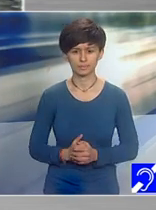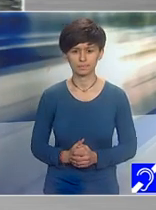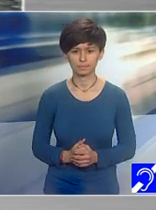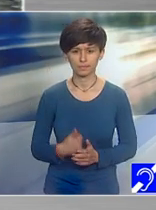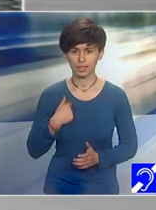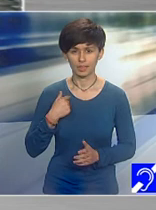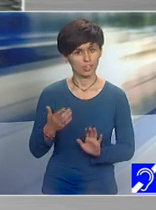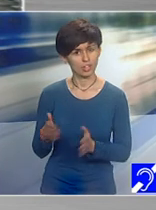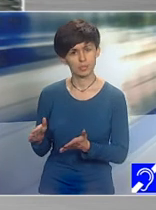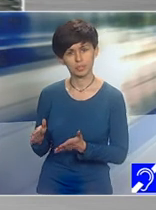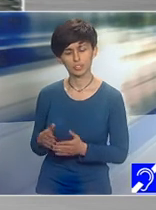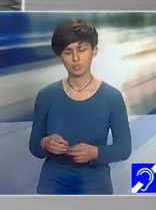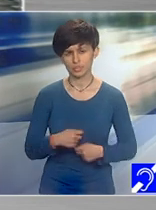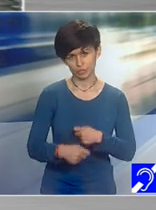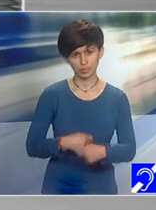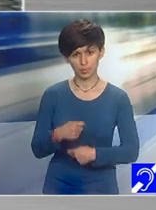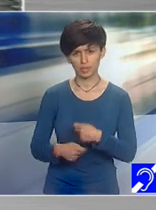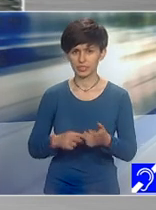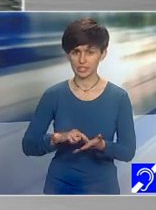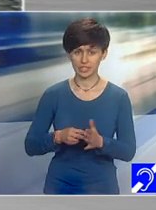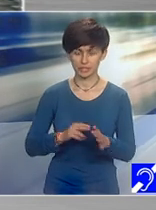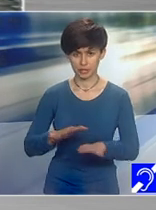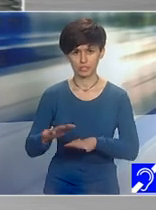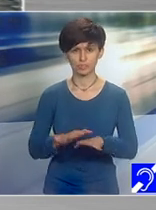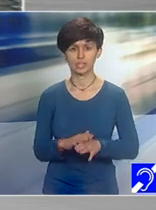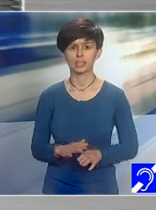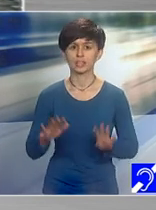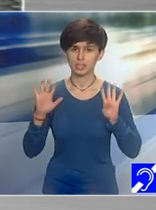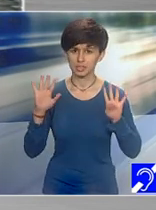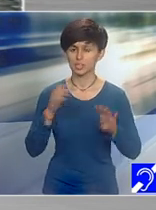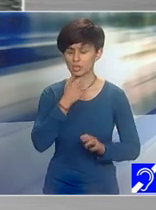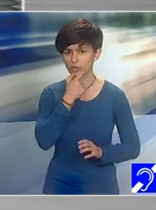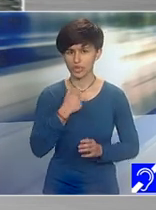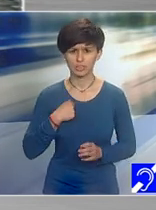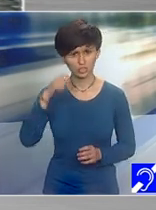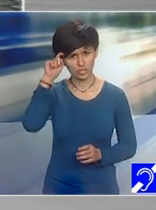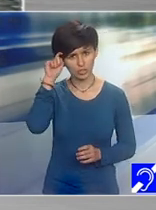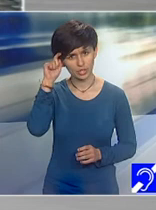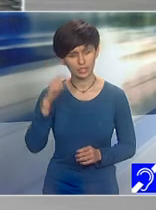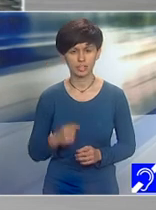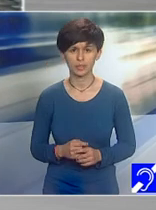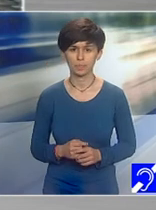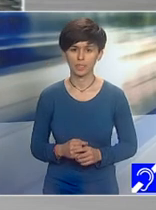am început cu cariera de management și între timp sunt 9 ani. Cred că mă descurc destul de bine în